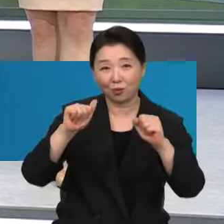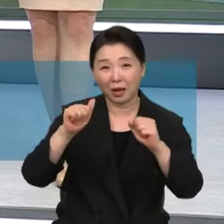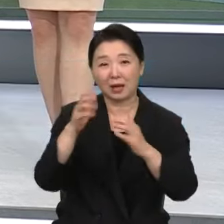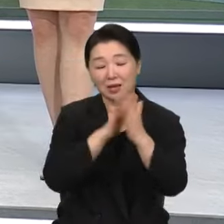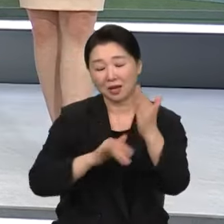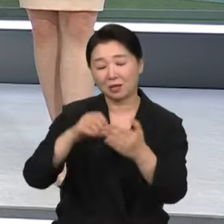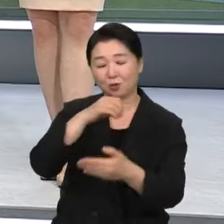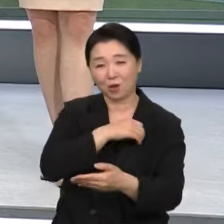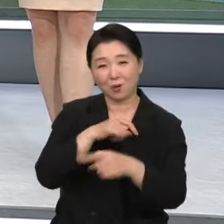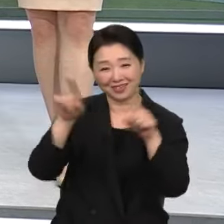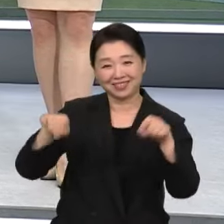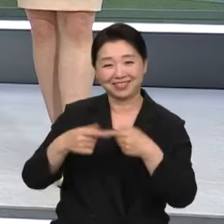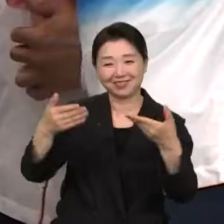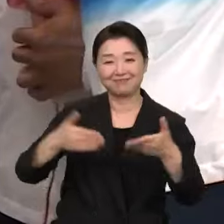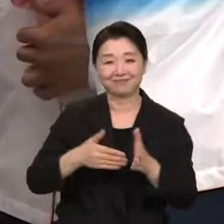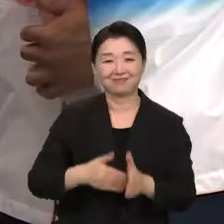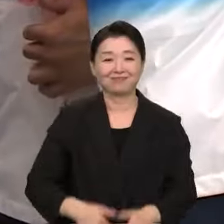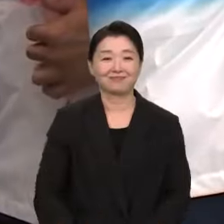조소희 기자입니다.